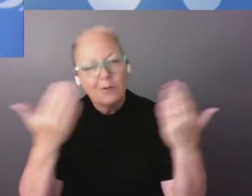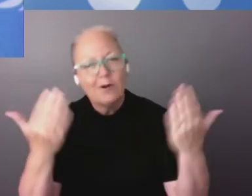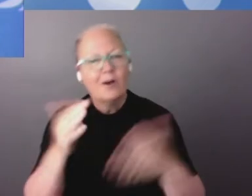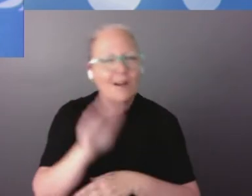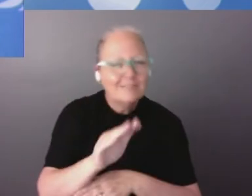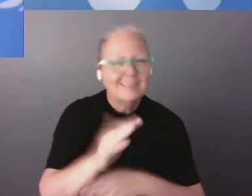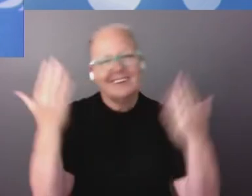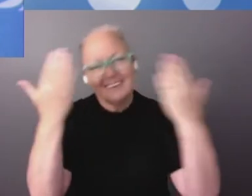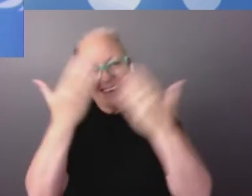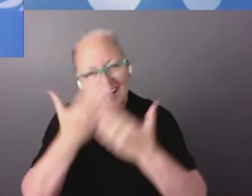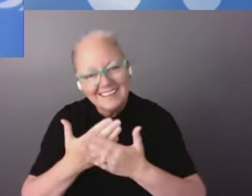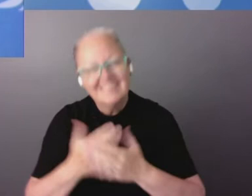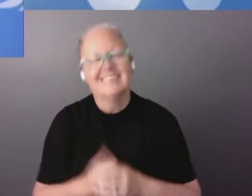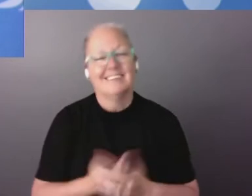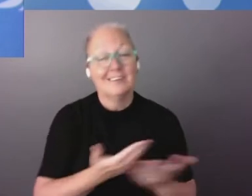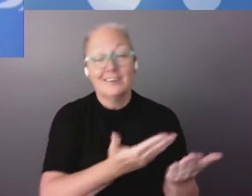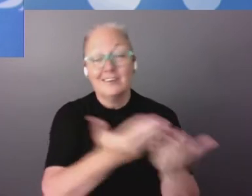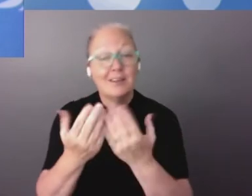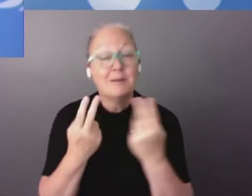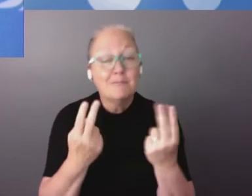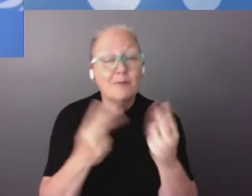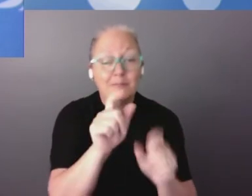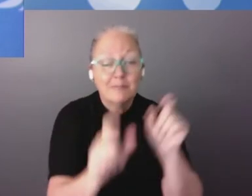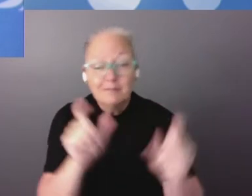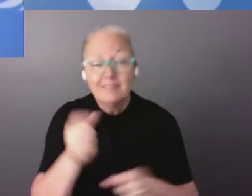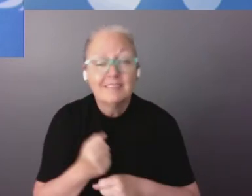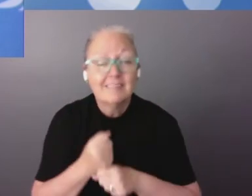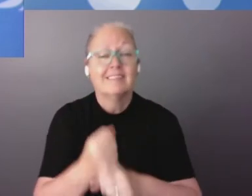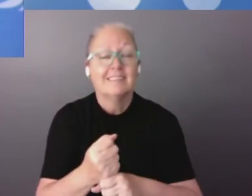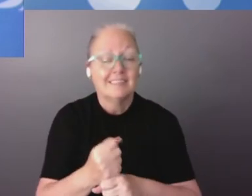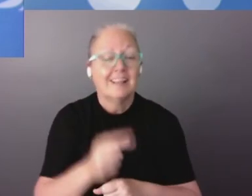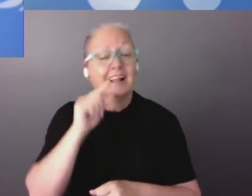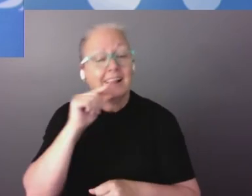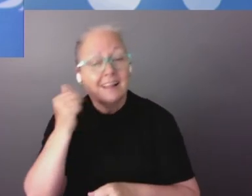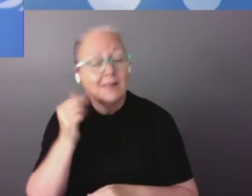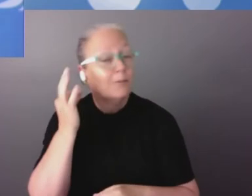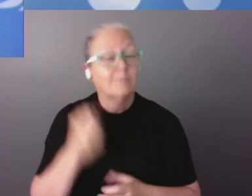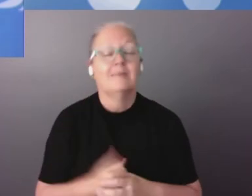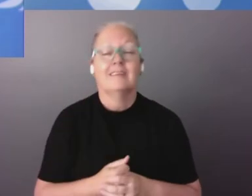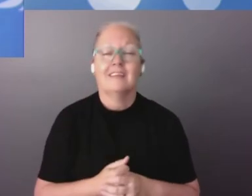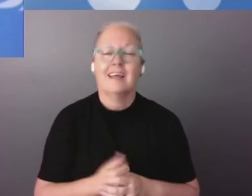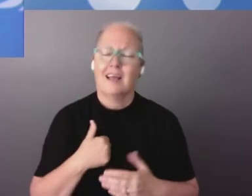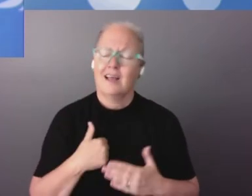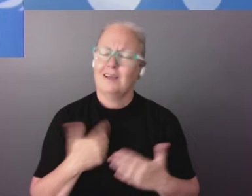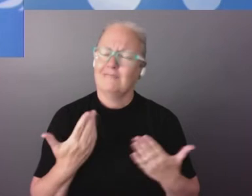شكرا جزيلا وصباح الخير. مساء الخير لبعض